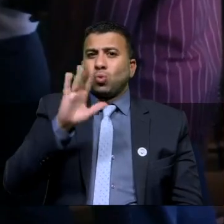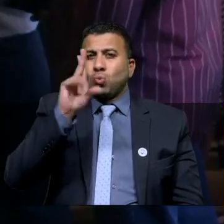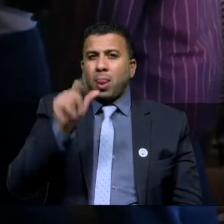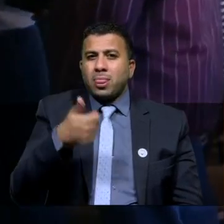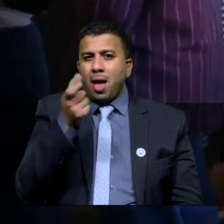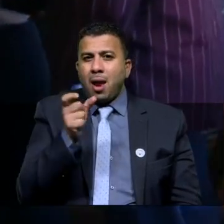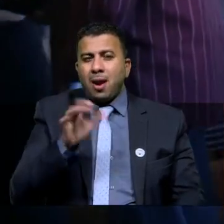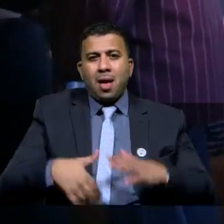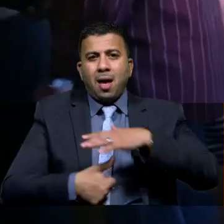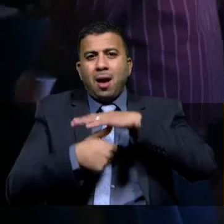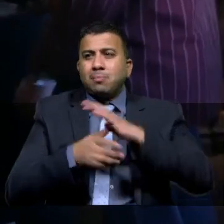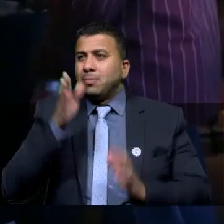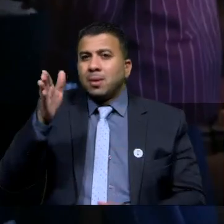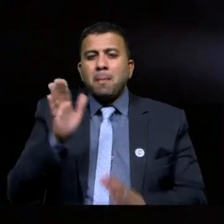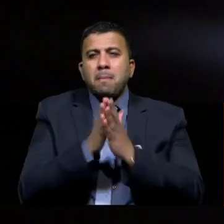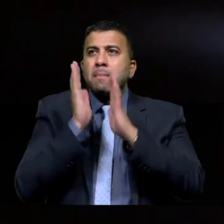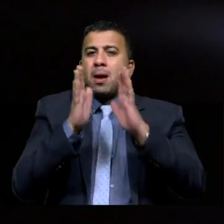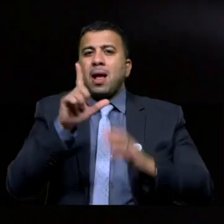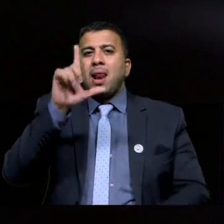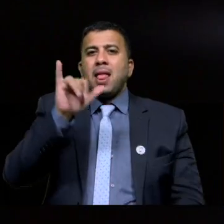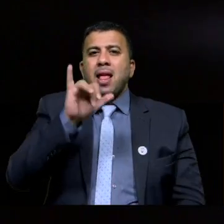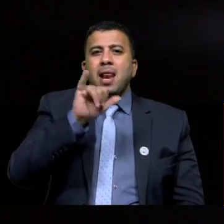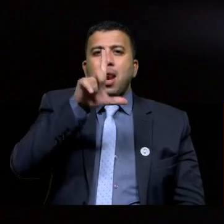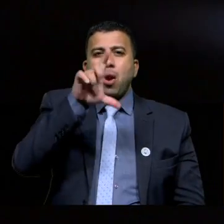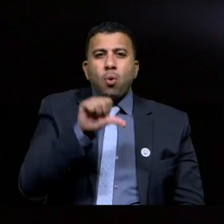القاسمي مكتبة ليلو التي تأسست عام